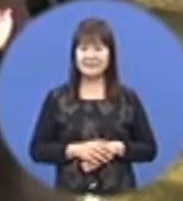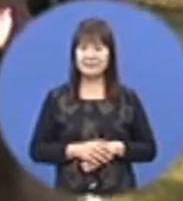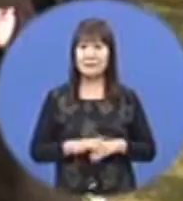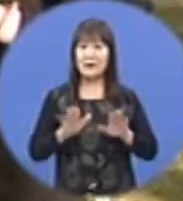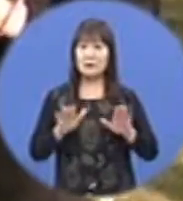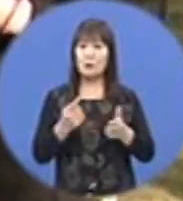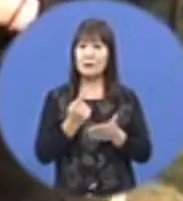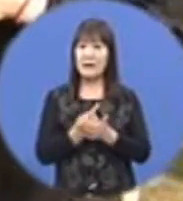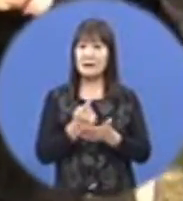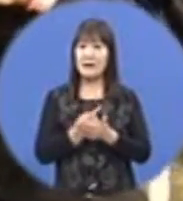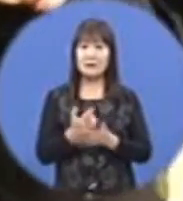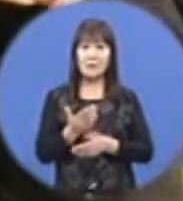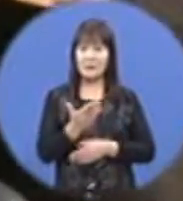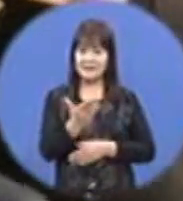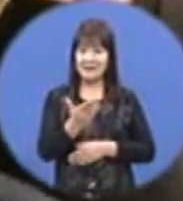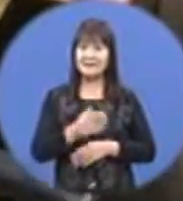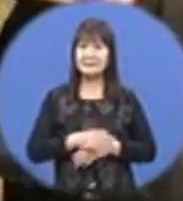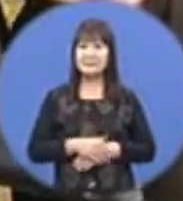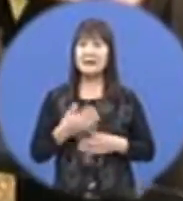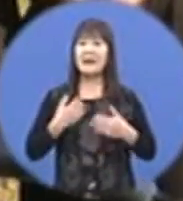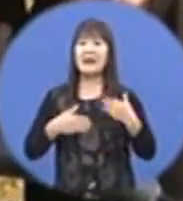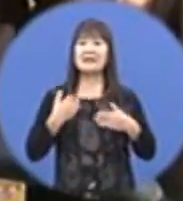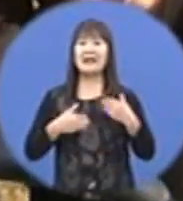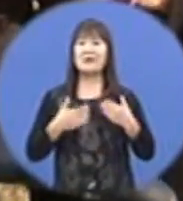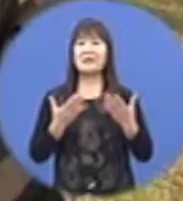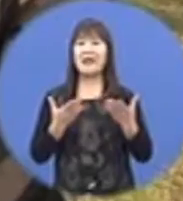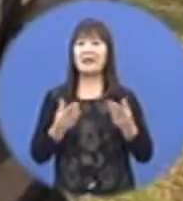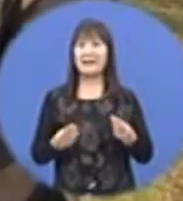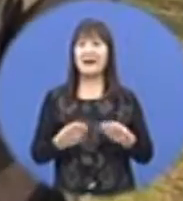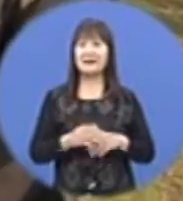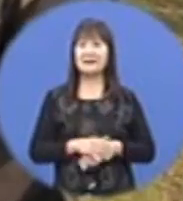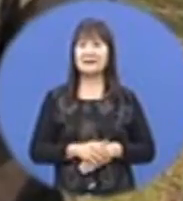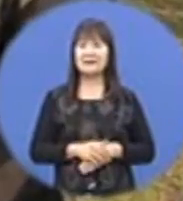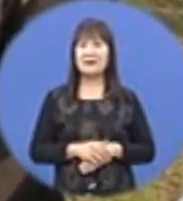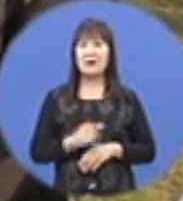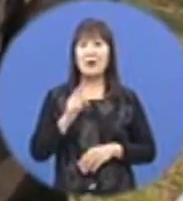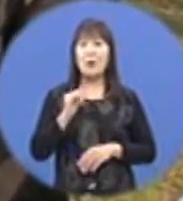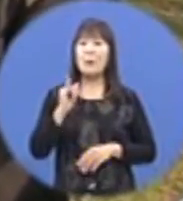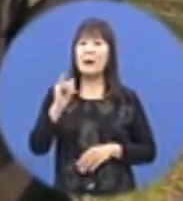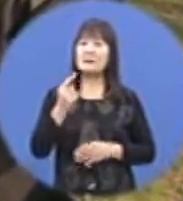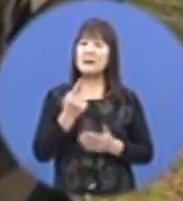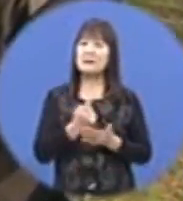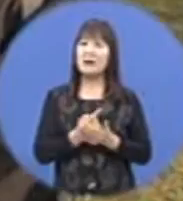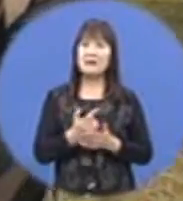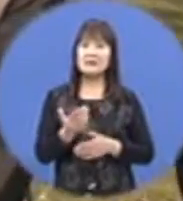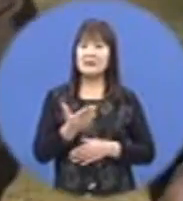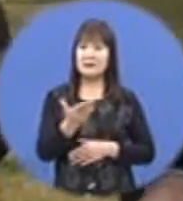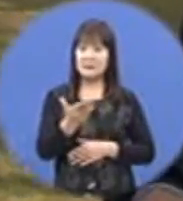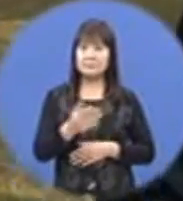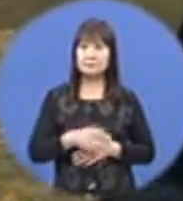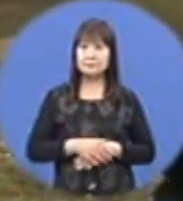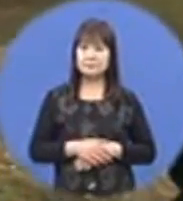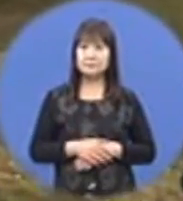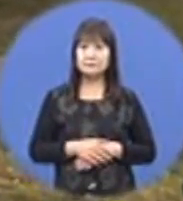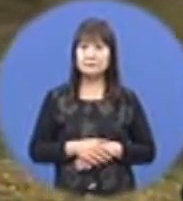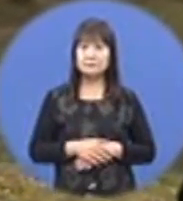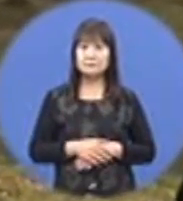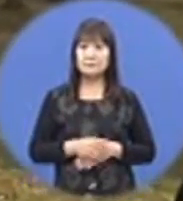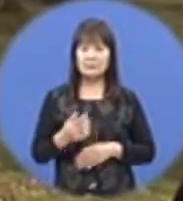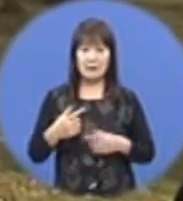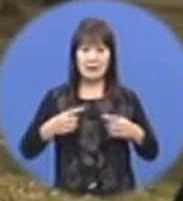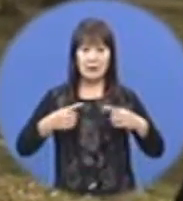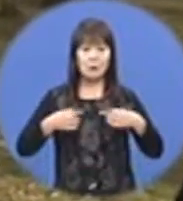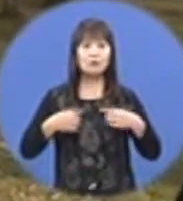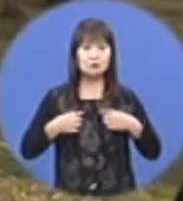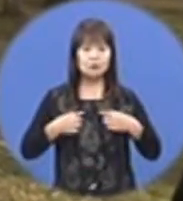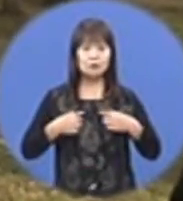今日参加してみてどうでしたか。 楽しかった。 母さん、参加されていかがでしたか。 普段こんな格好